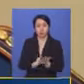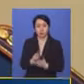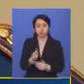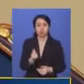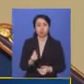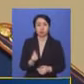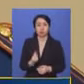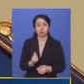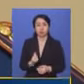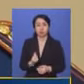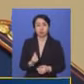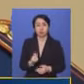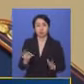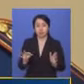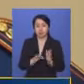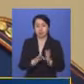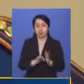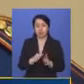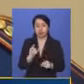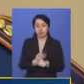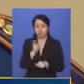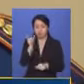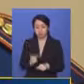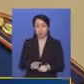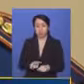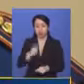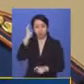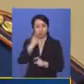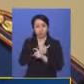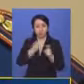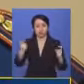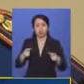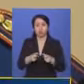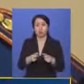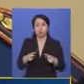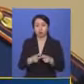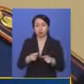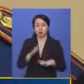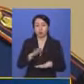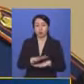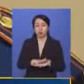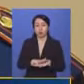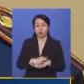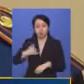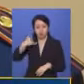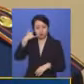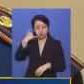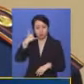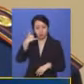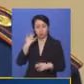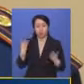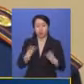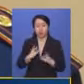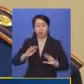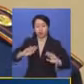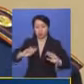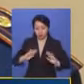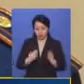средств. Цель мошенника – любым путем получить информацию о реквизите банковской карты. Звонок жертве рассчитан на